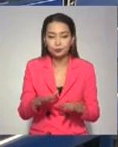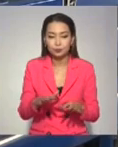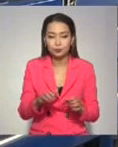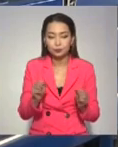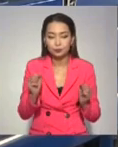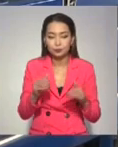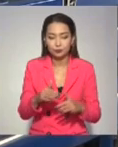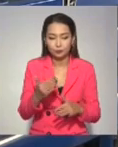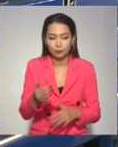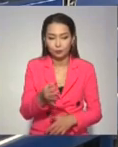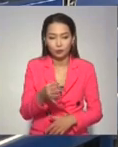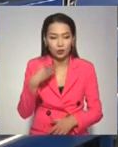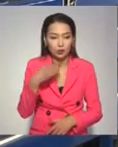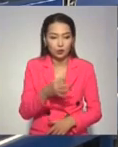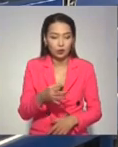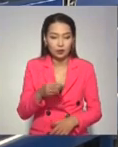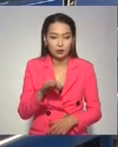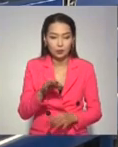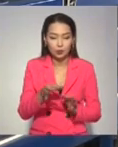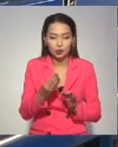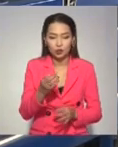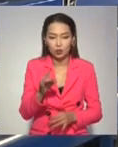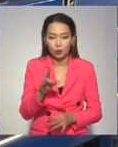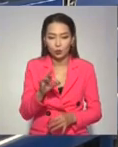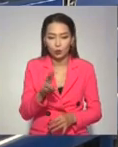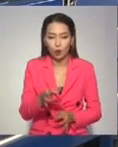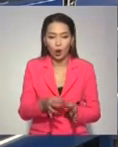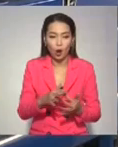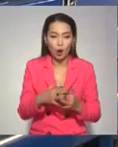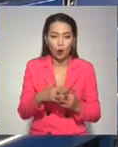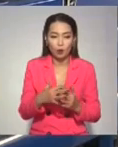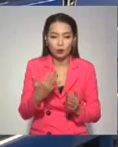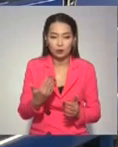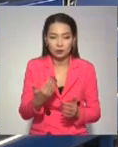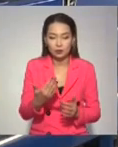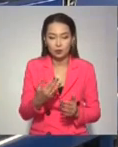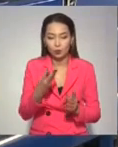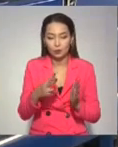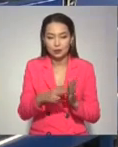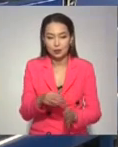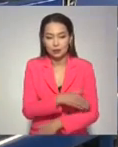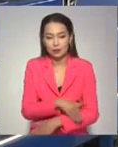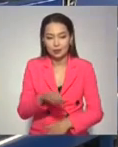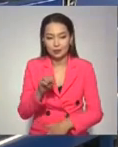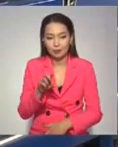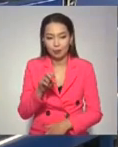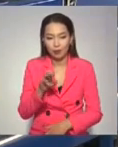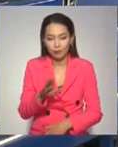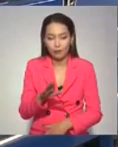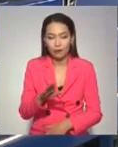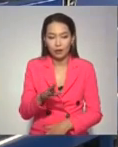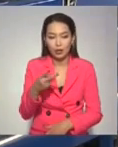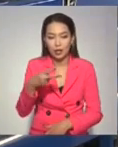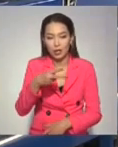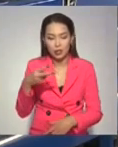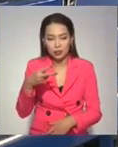Ақтөбе облысы Темір ауданы Саркөл ауылының Сатпаев 38-ші мекенжайы бойынша 2 қатарлы